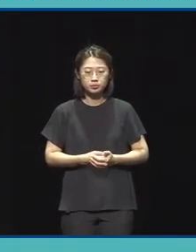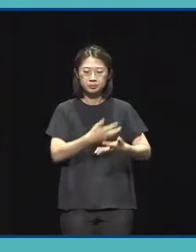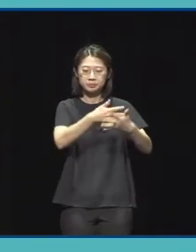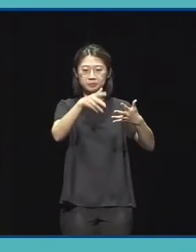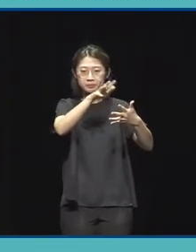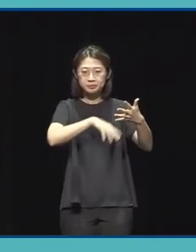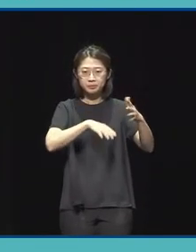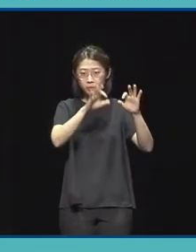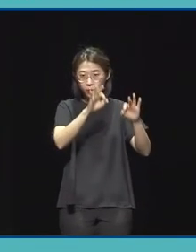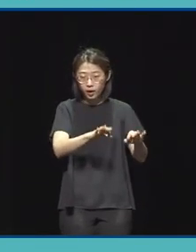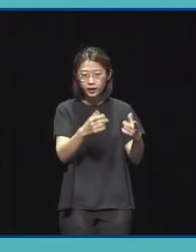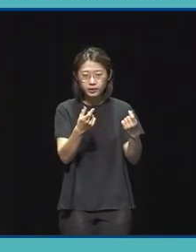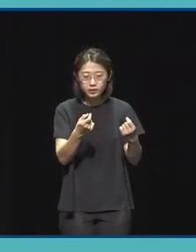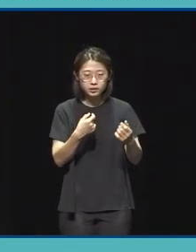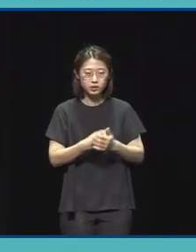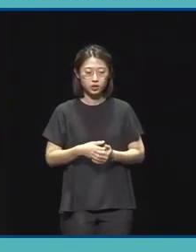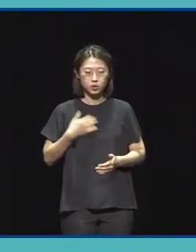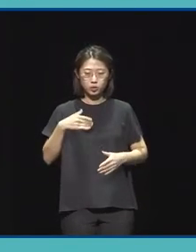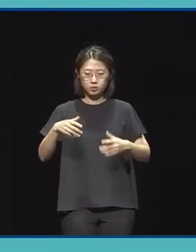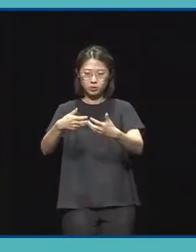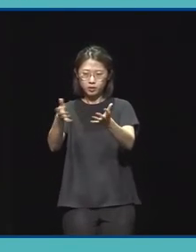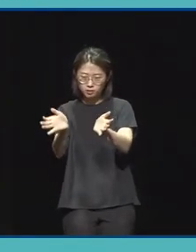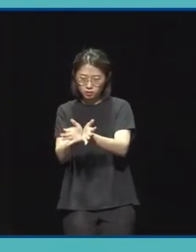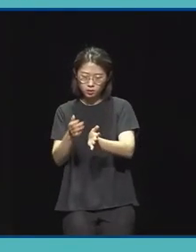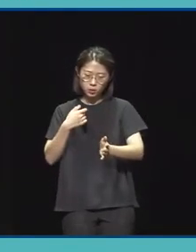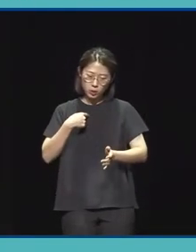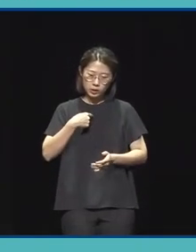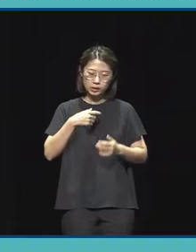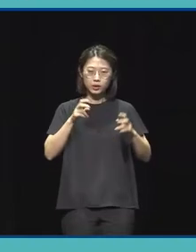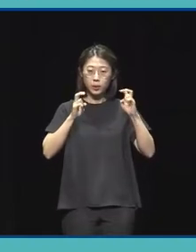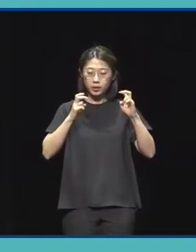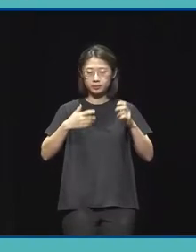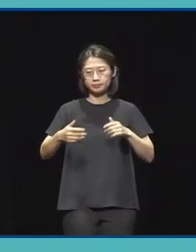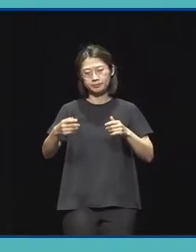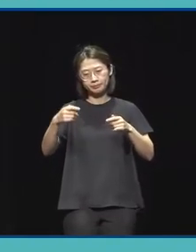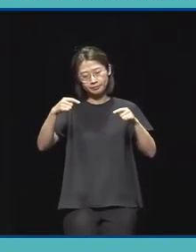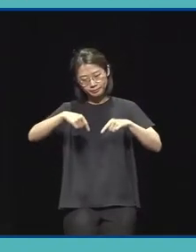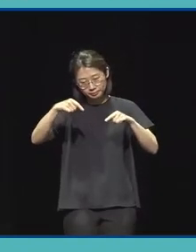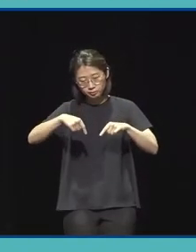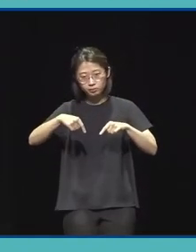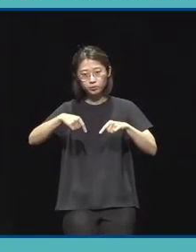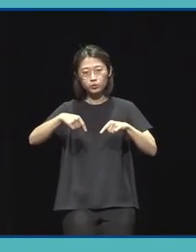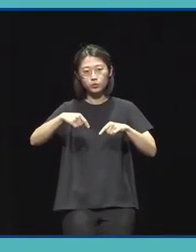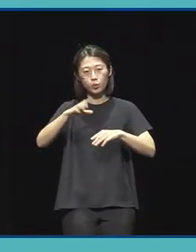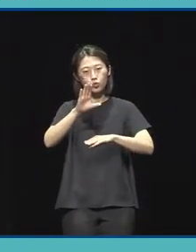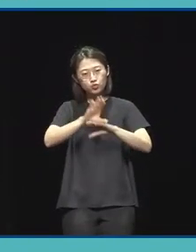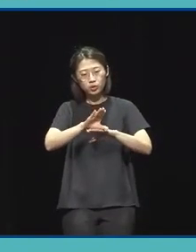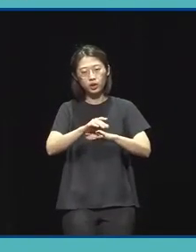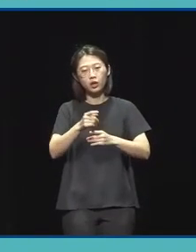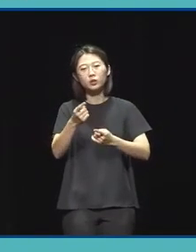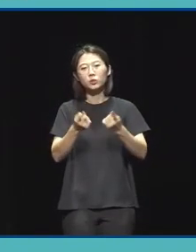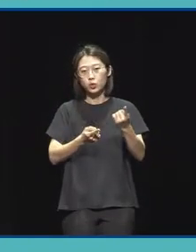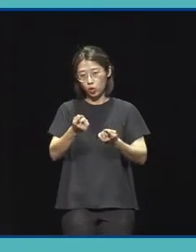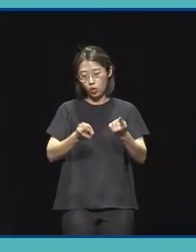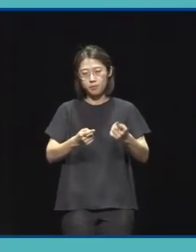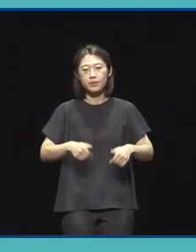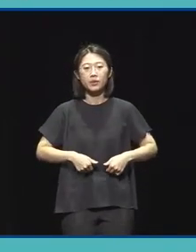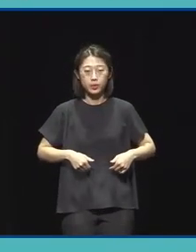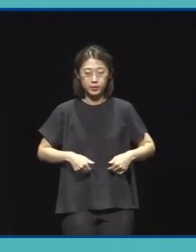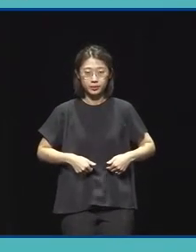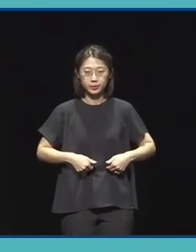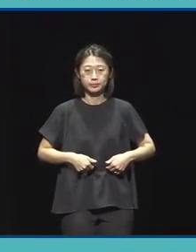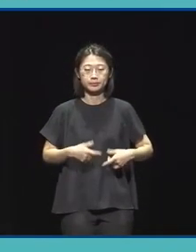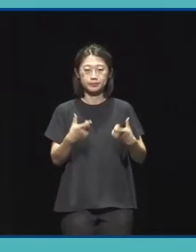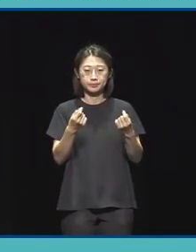저희가 단체와 저희 사무처와 협의를 거쳐 가지고 추가적으로 어떤 순례를 한다든지 회차는 좀 조정이 될 수 있다라는